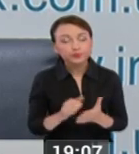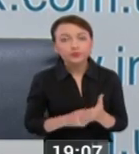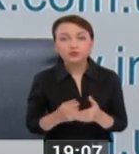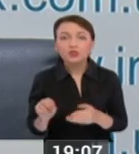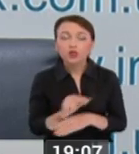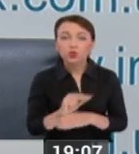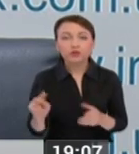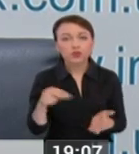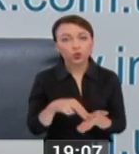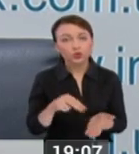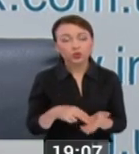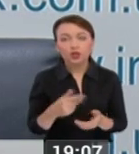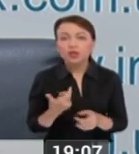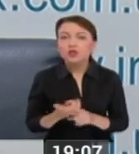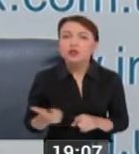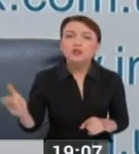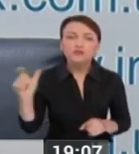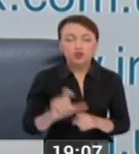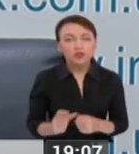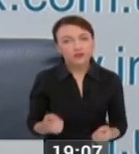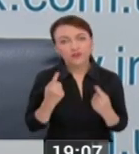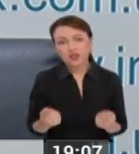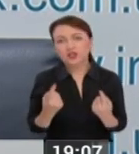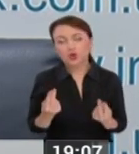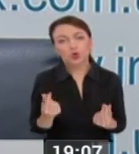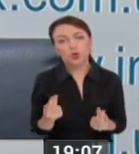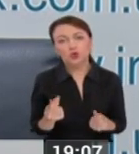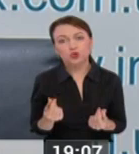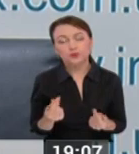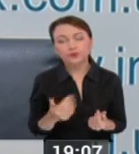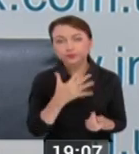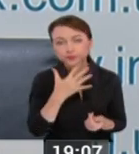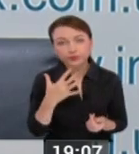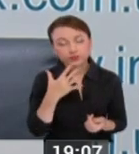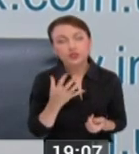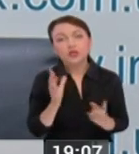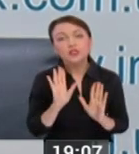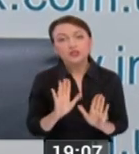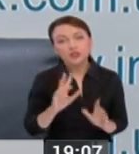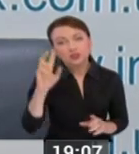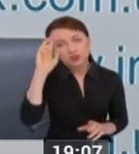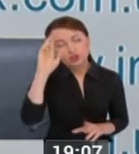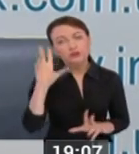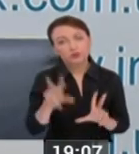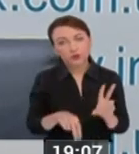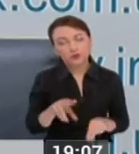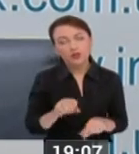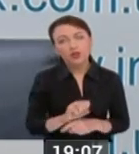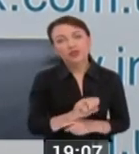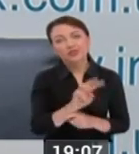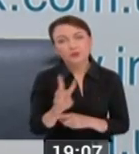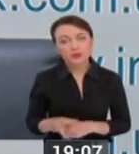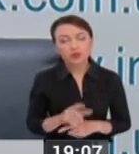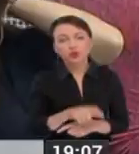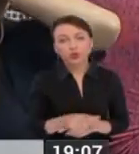лікування коштує надзвичайно великі гроші. І тільки на державу є сподівання, що вона забезпечить